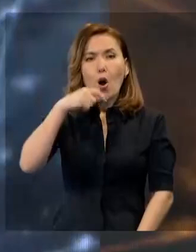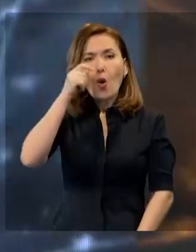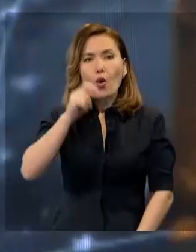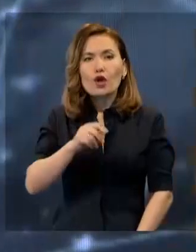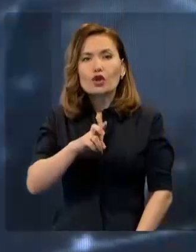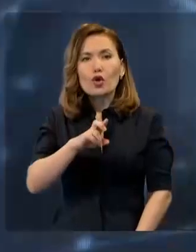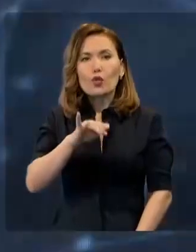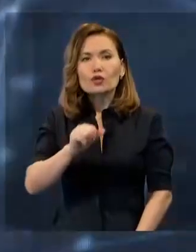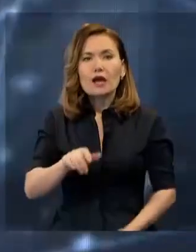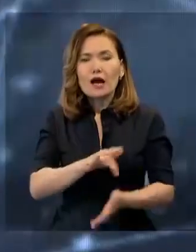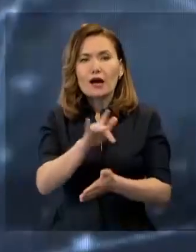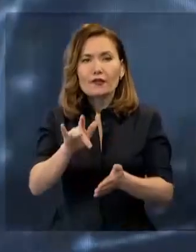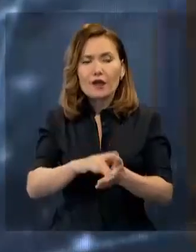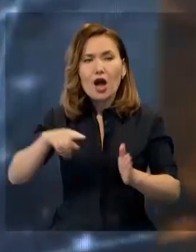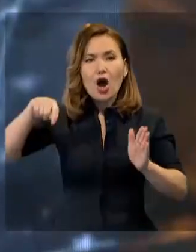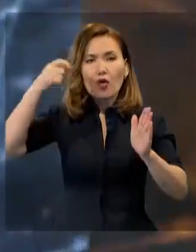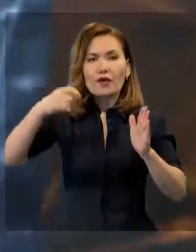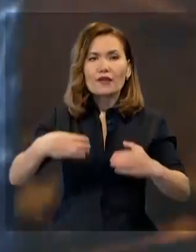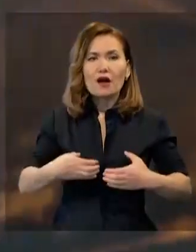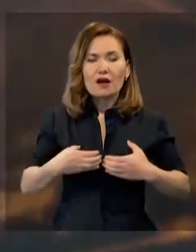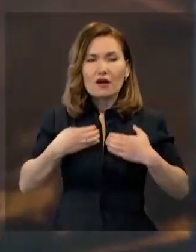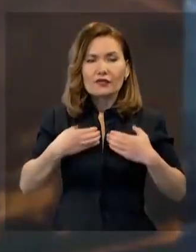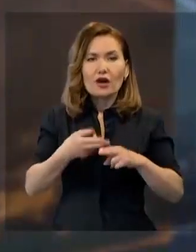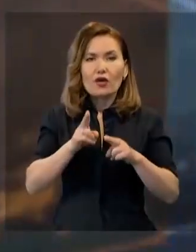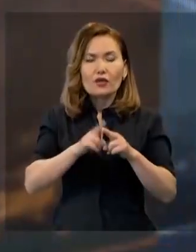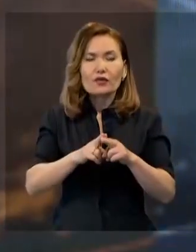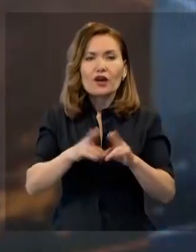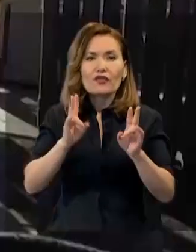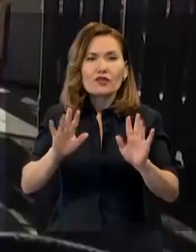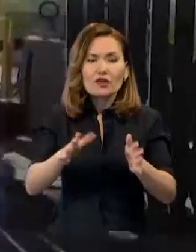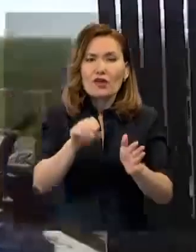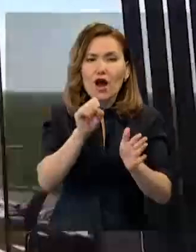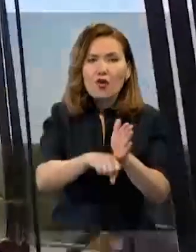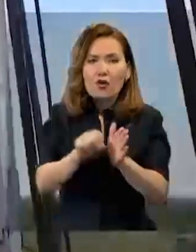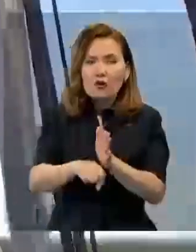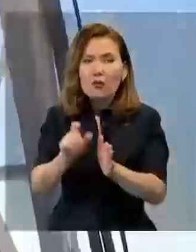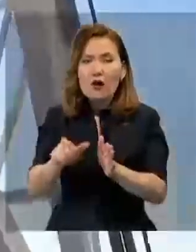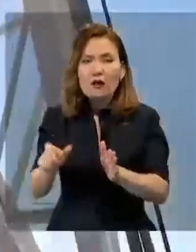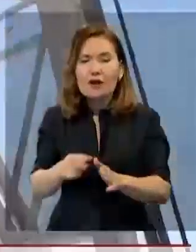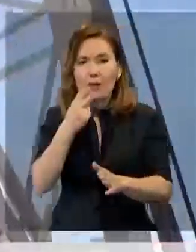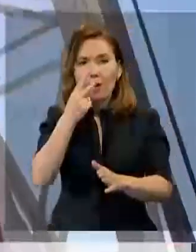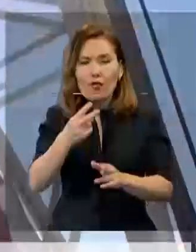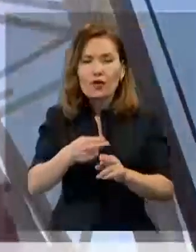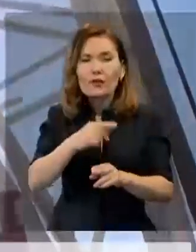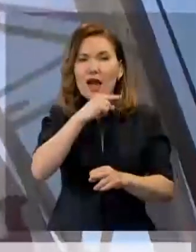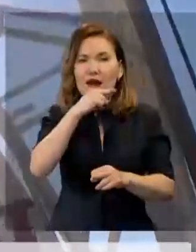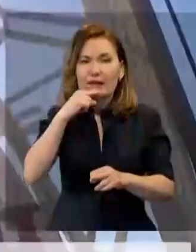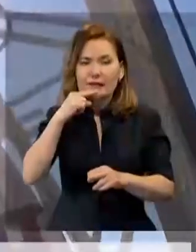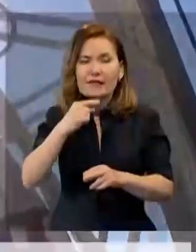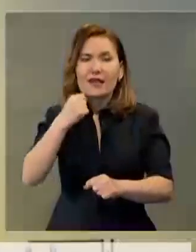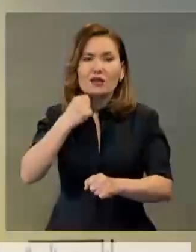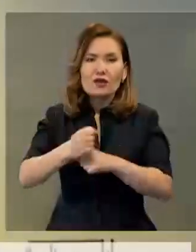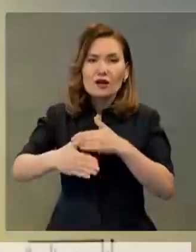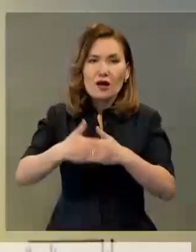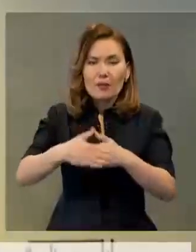Украинаның Буча қаласында түсірілген жантүршігерлік кадрлар жария етілгеннен кейін Еуроодақ Ресейге қарсы санкциялардың жаңа пакетін әзірлеп жатыр.